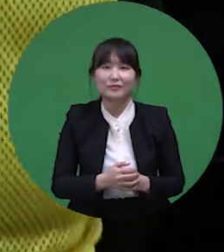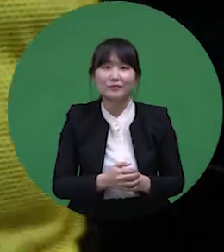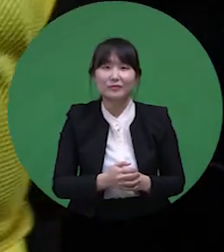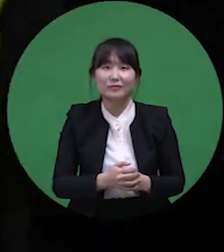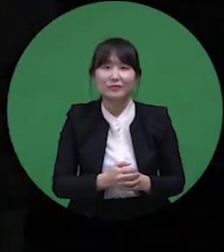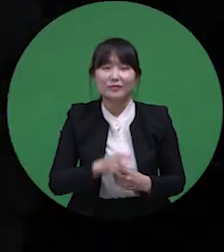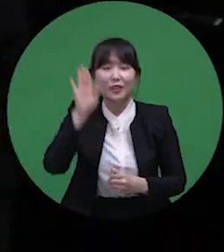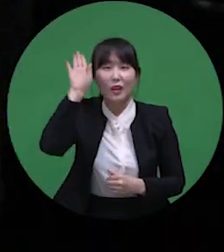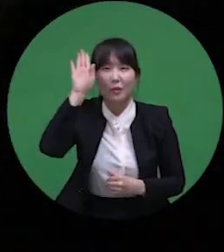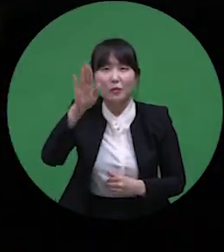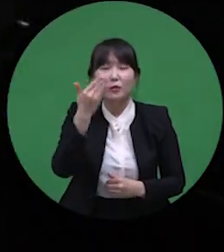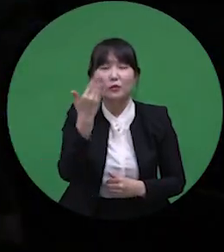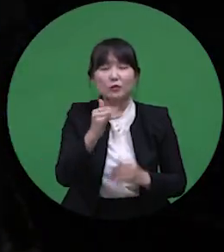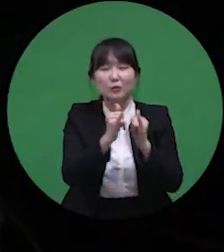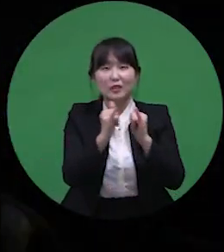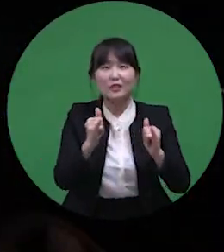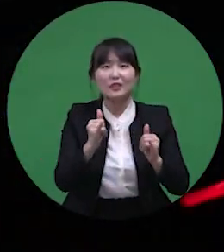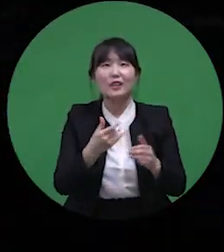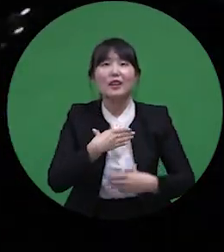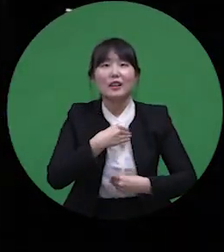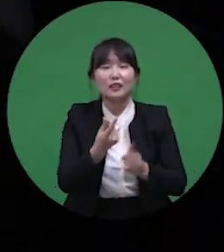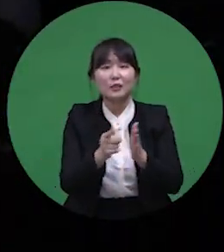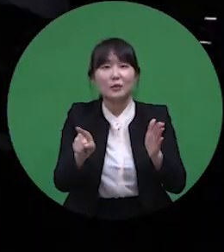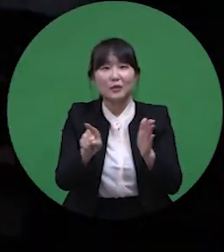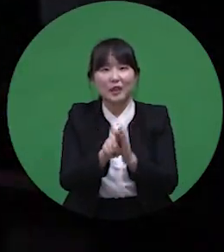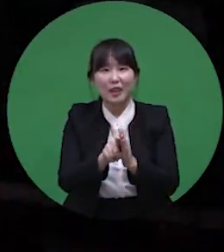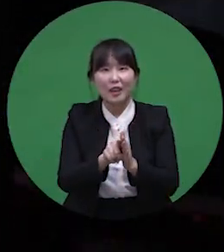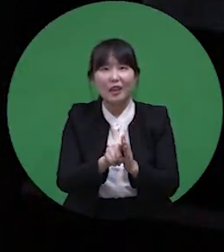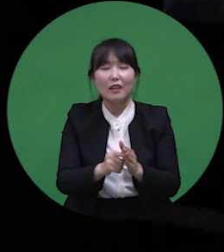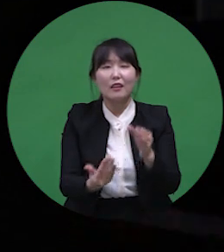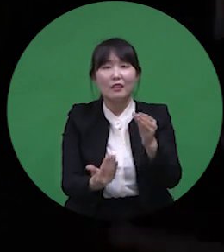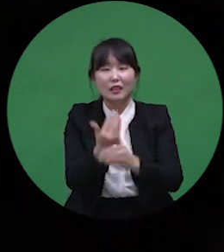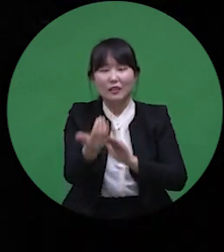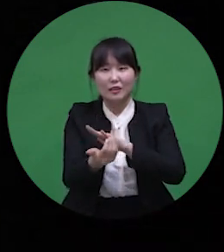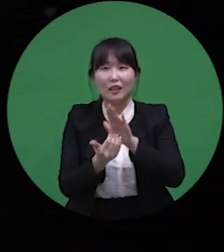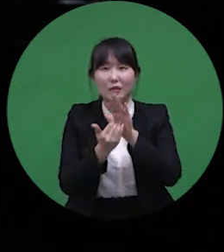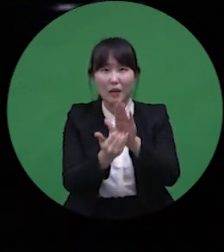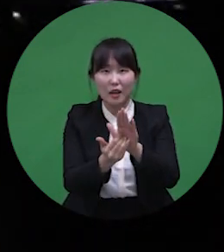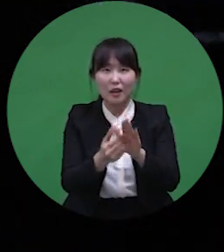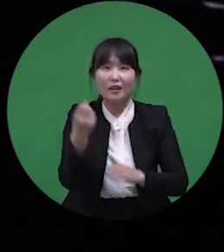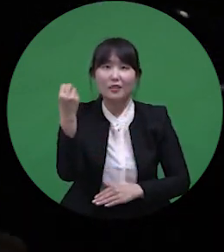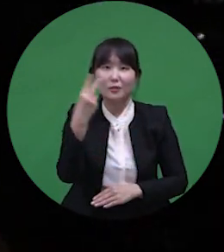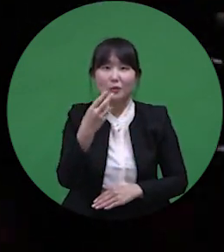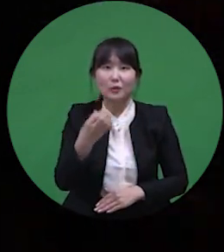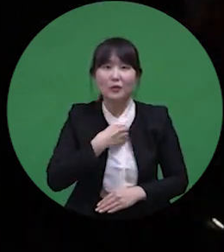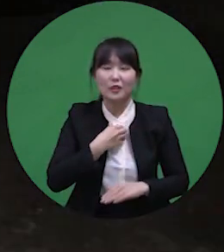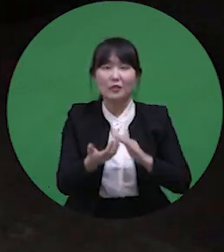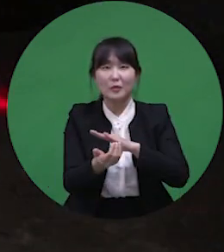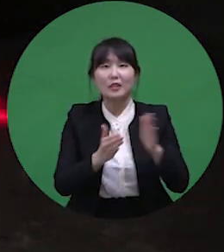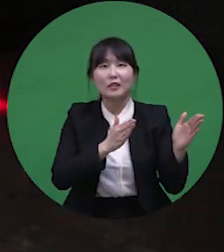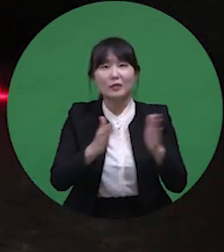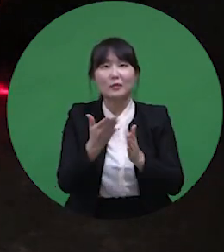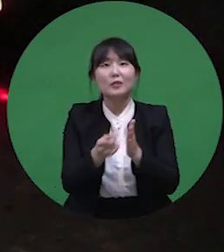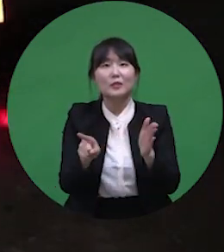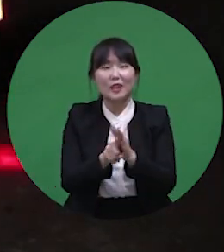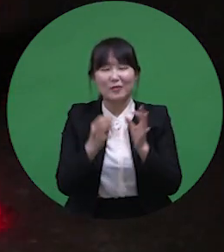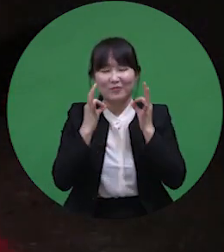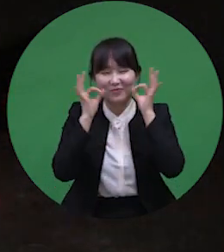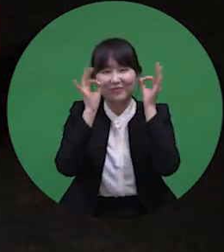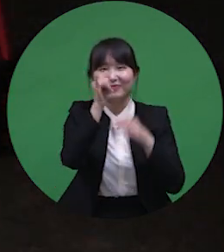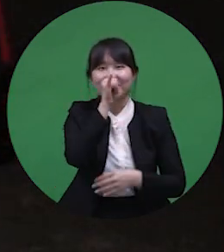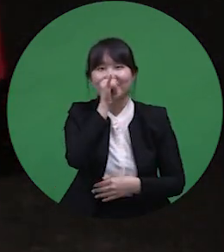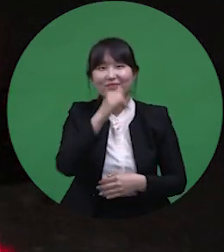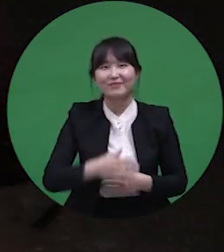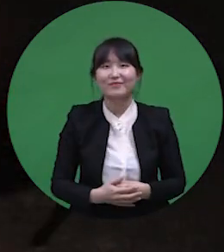활동하는데요. 앞으로도 구로구는 구민들의 안전을 살피며 혹시 모를 사고를 예방하고 위험들을 대비해 나갈 수